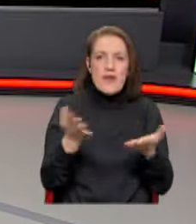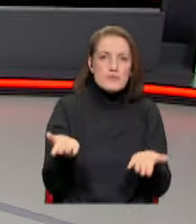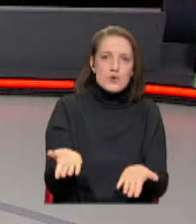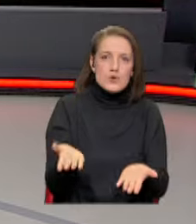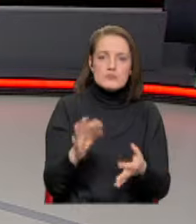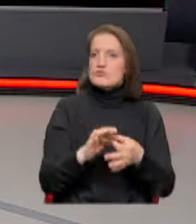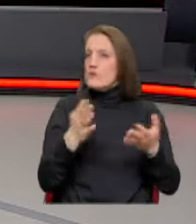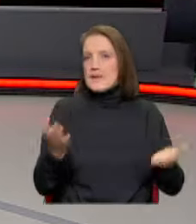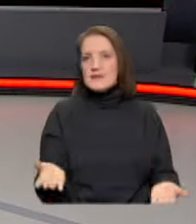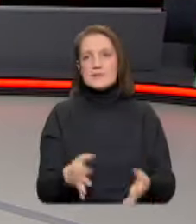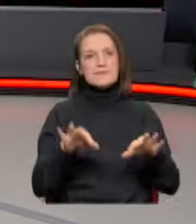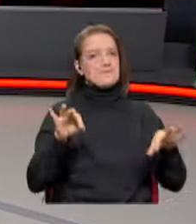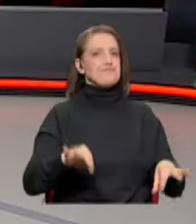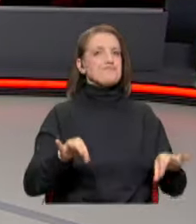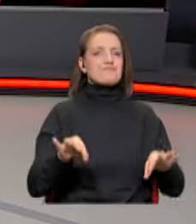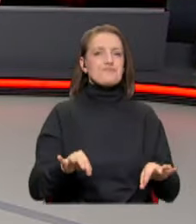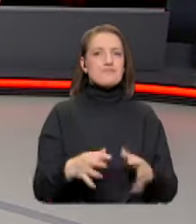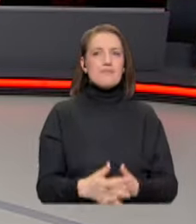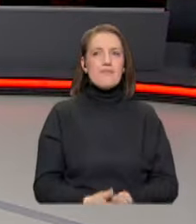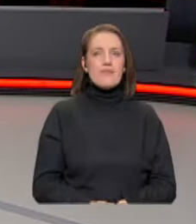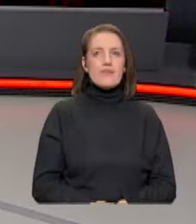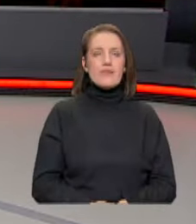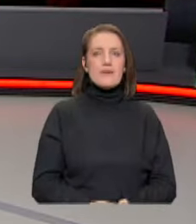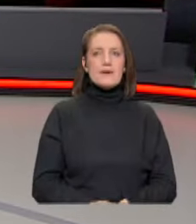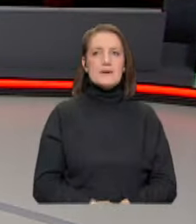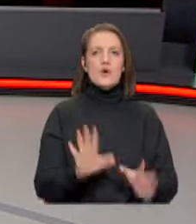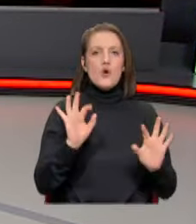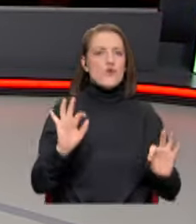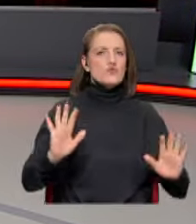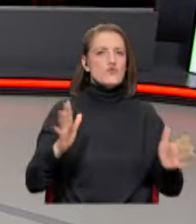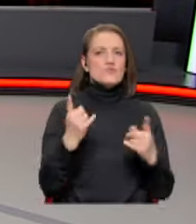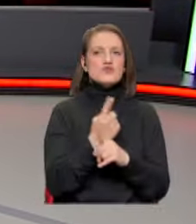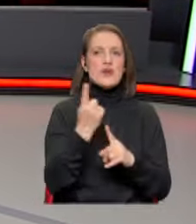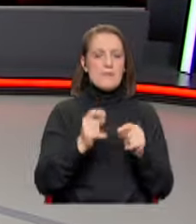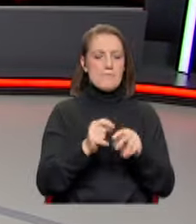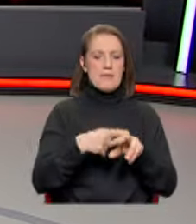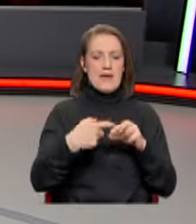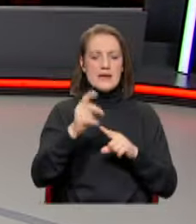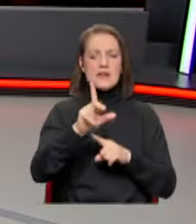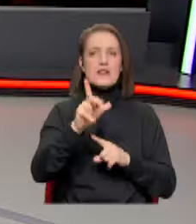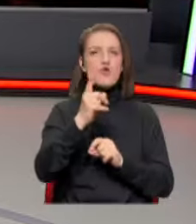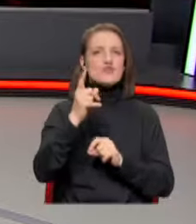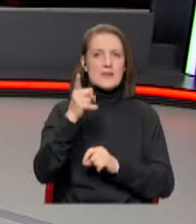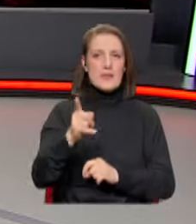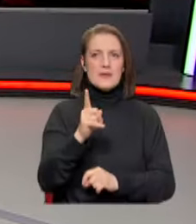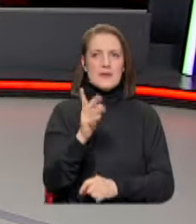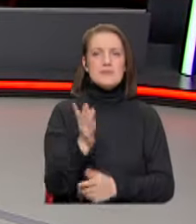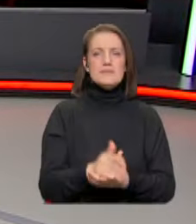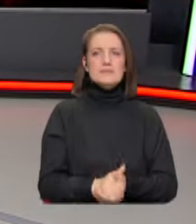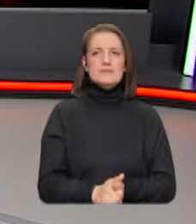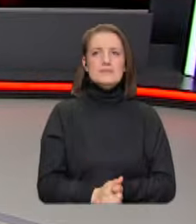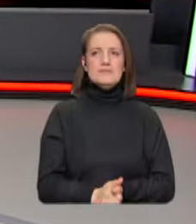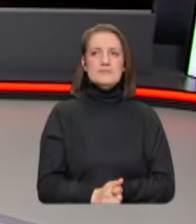Bu nedir şimdi Öyle acayip bir şey ki bizim Beril Özcan Beril de sağ olsun acayip bir benzetme